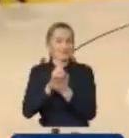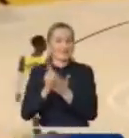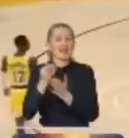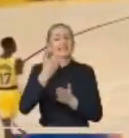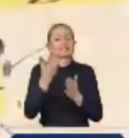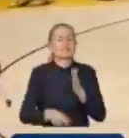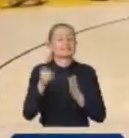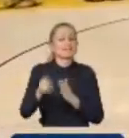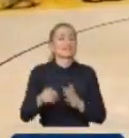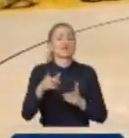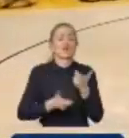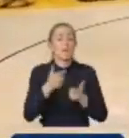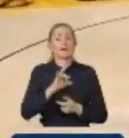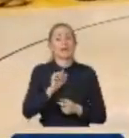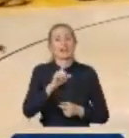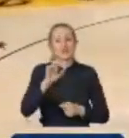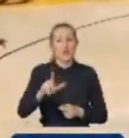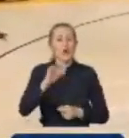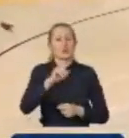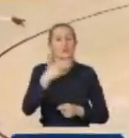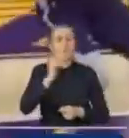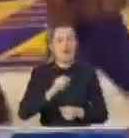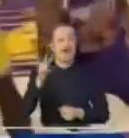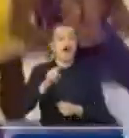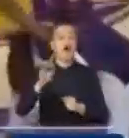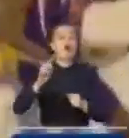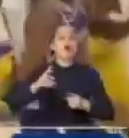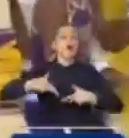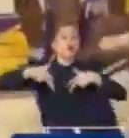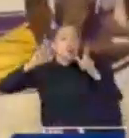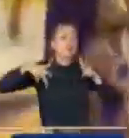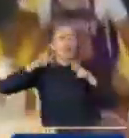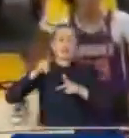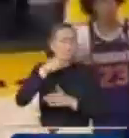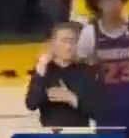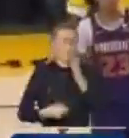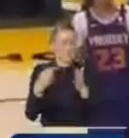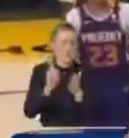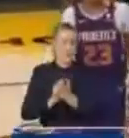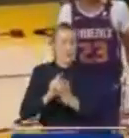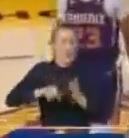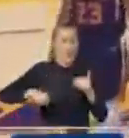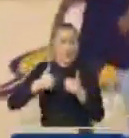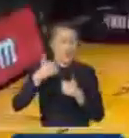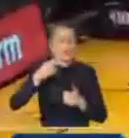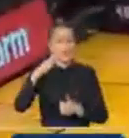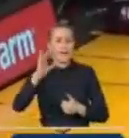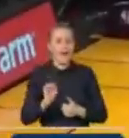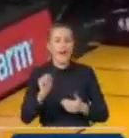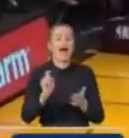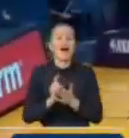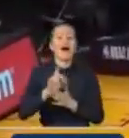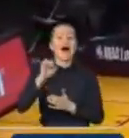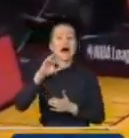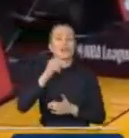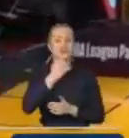Antoniego Davisa, Marka Gasola i Kyla Kuzmy. Koszykarze Los Angeles Lakers nie poradzili sobie w meczu NBA z Phoenix Suns. Goście z Arizony